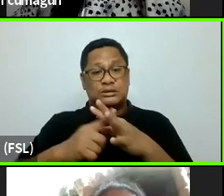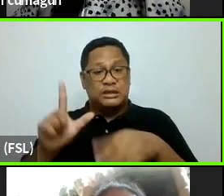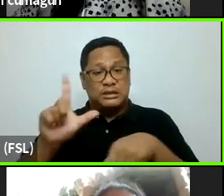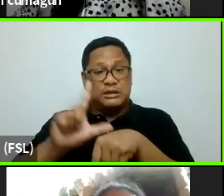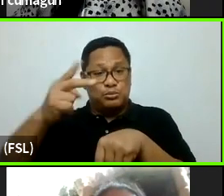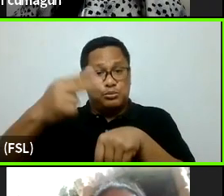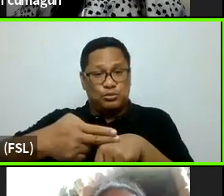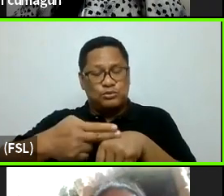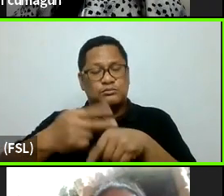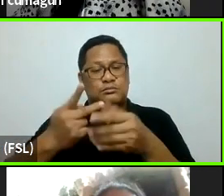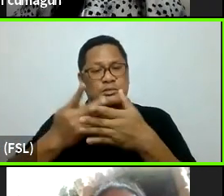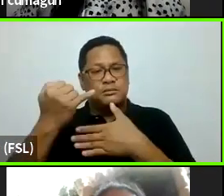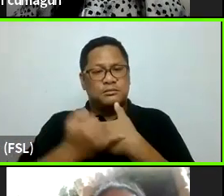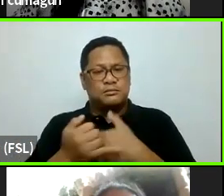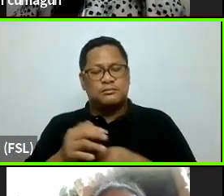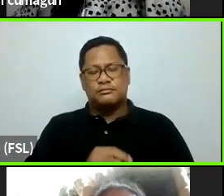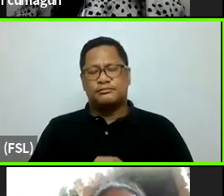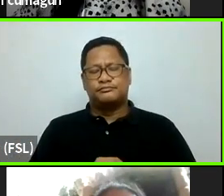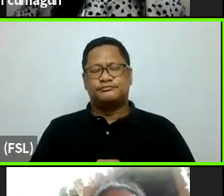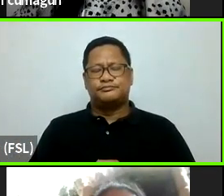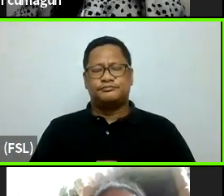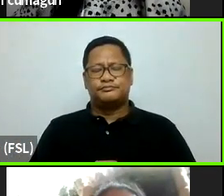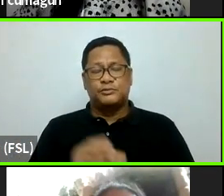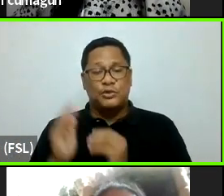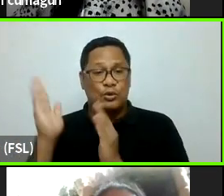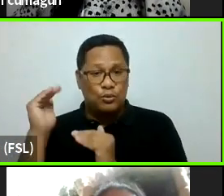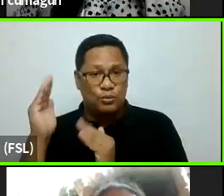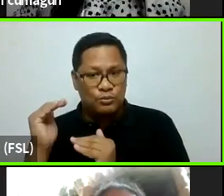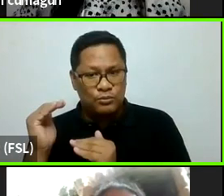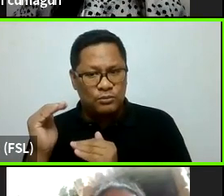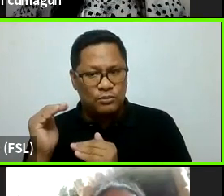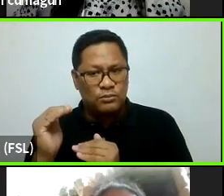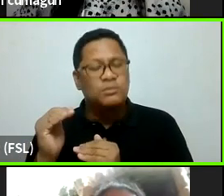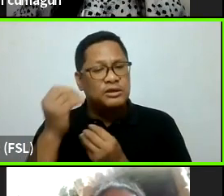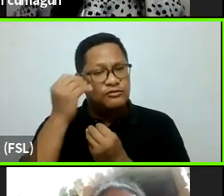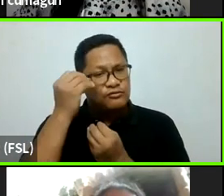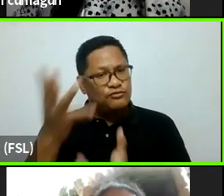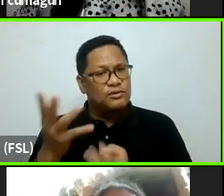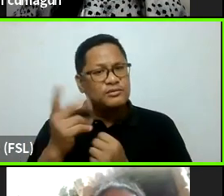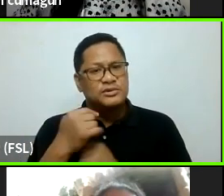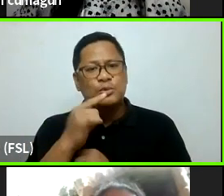livelihood okay. Project. Uh-oh. Sana, sinasabi ko ngayon, sana